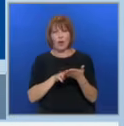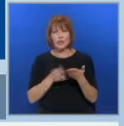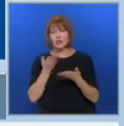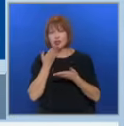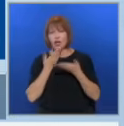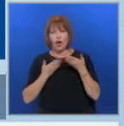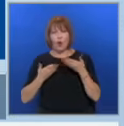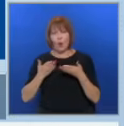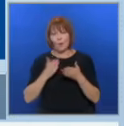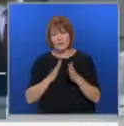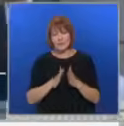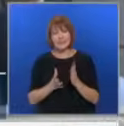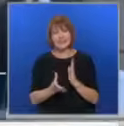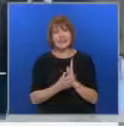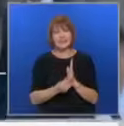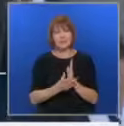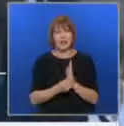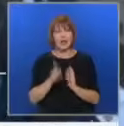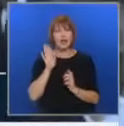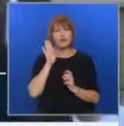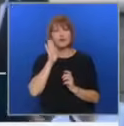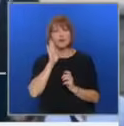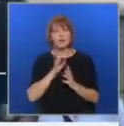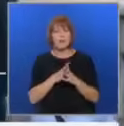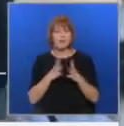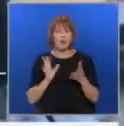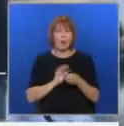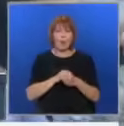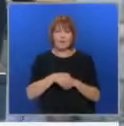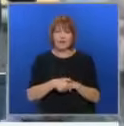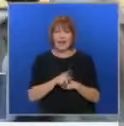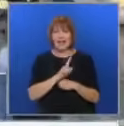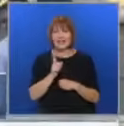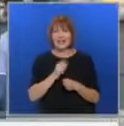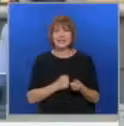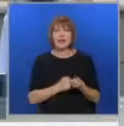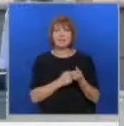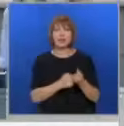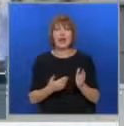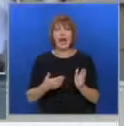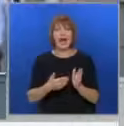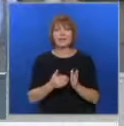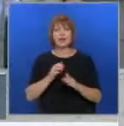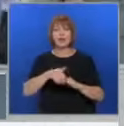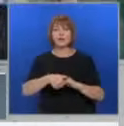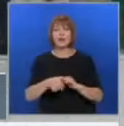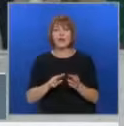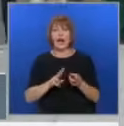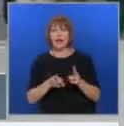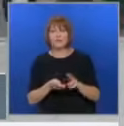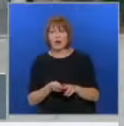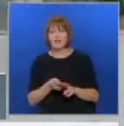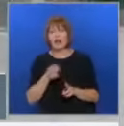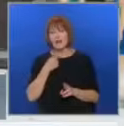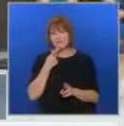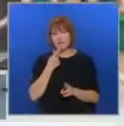с юридическите си експерти. Чухме много оправдания да не се подкрепи антикорупционната реформа, коментира